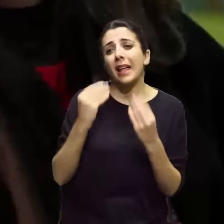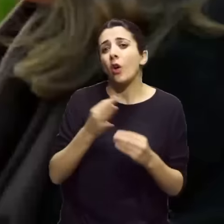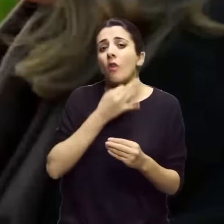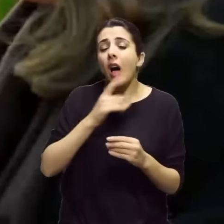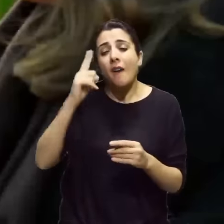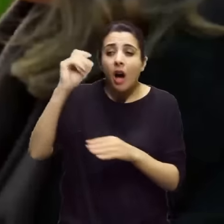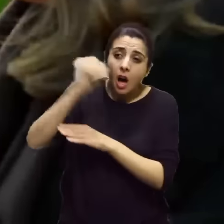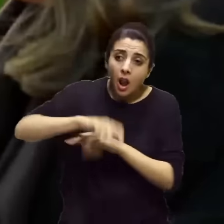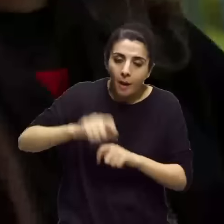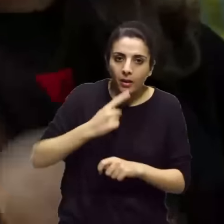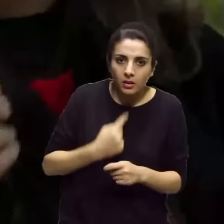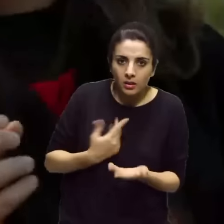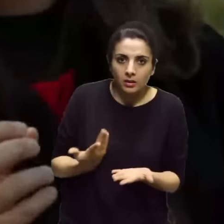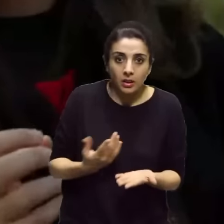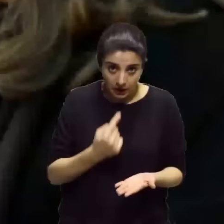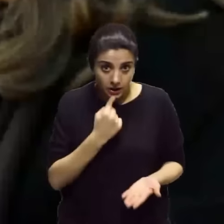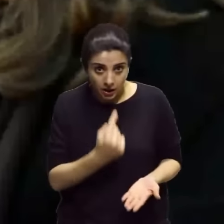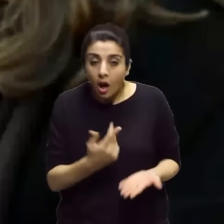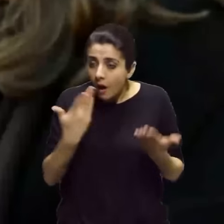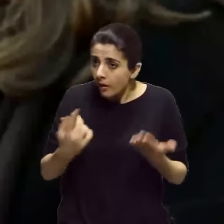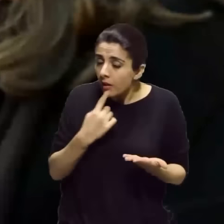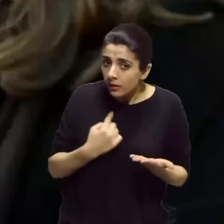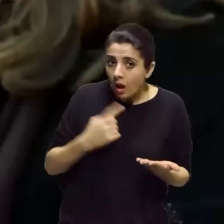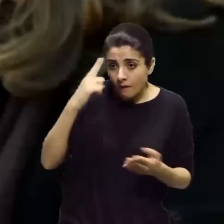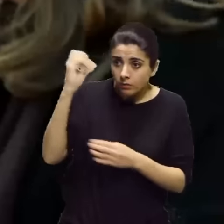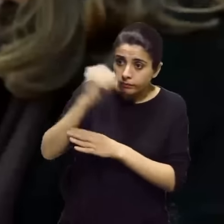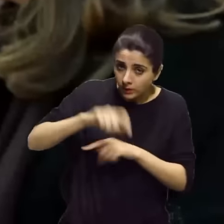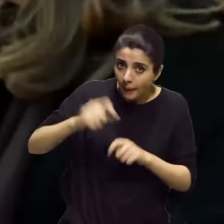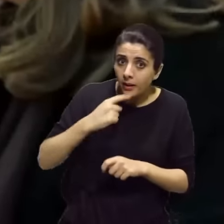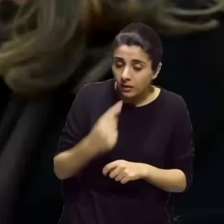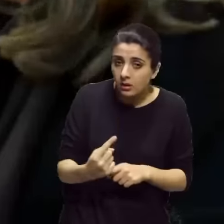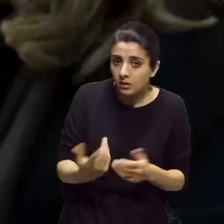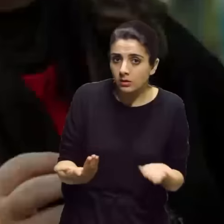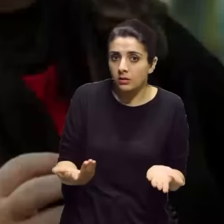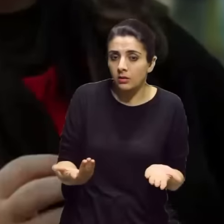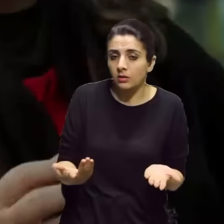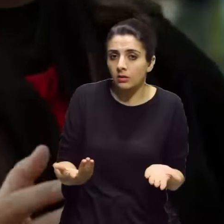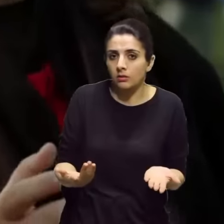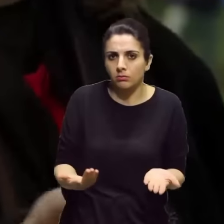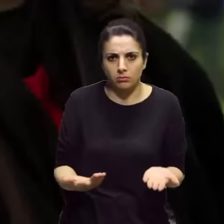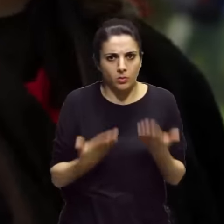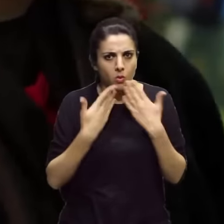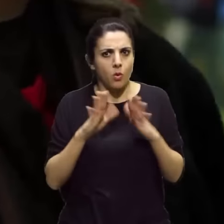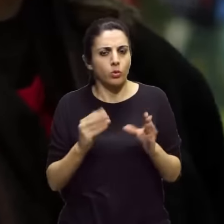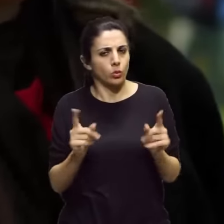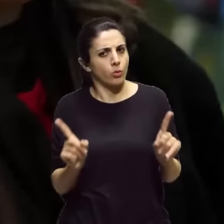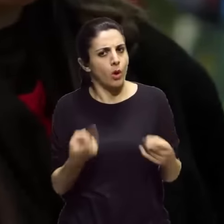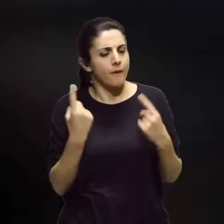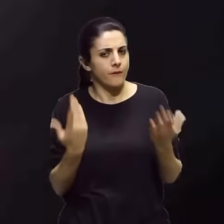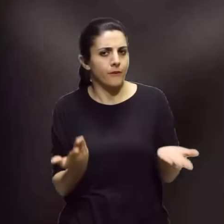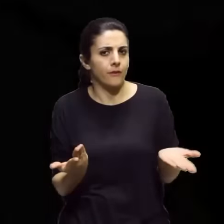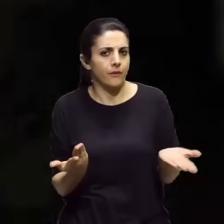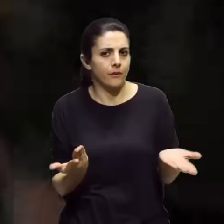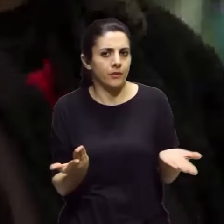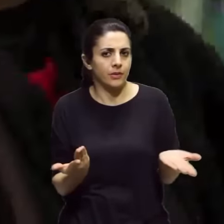görmesin hemen eğil buraya dedi bana. Dedi mi? Evet dedi eğil buraya saklan dedi. Yok